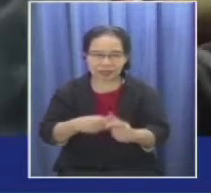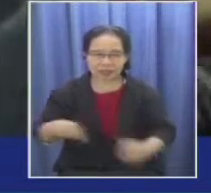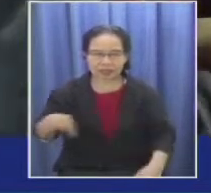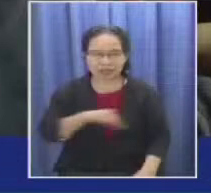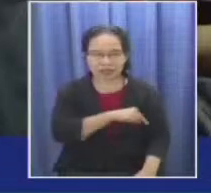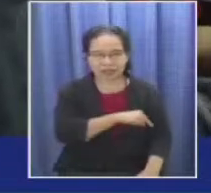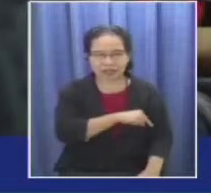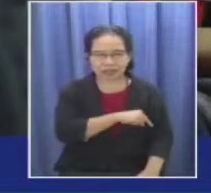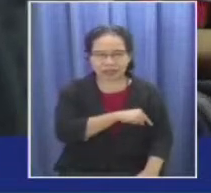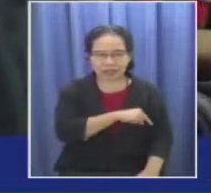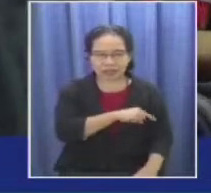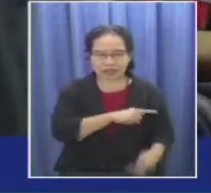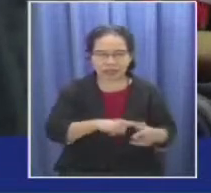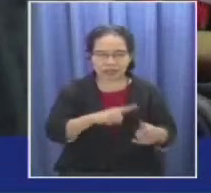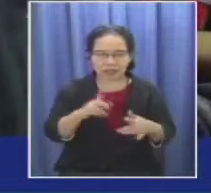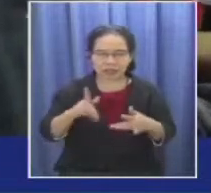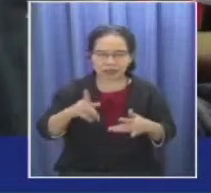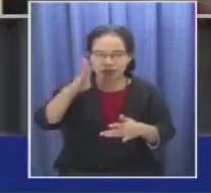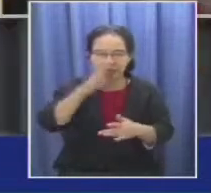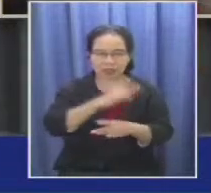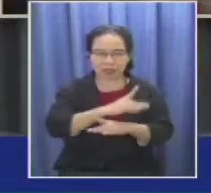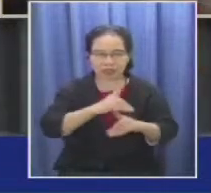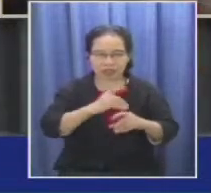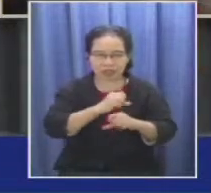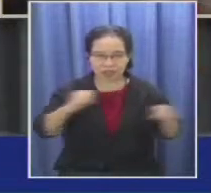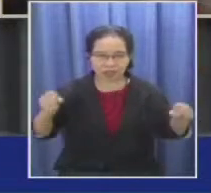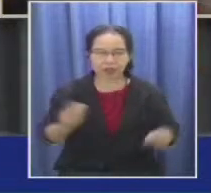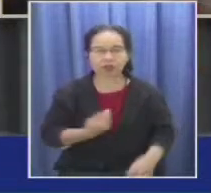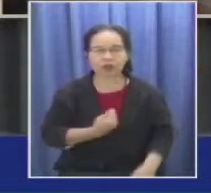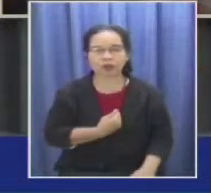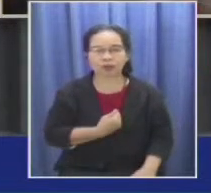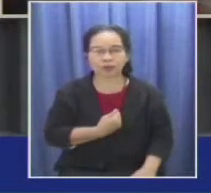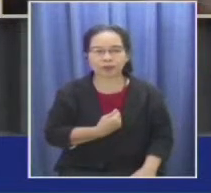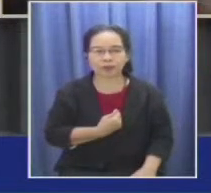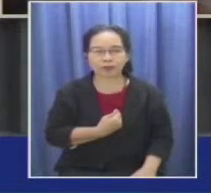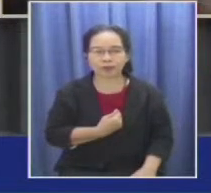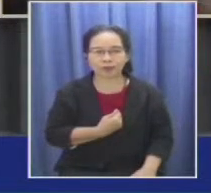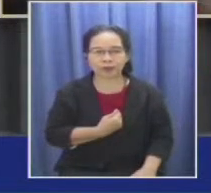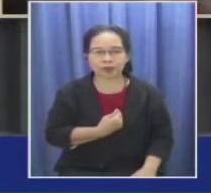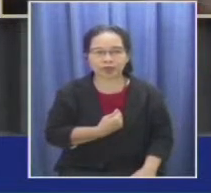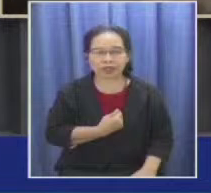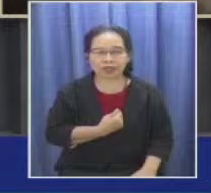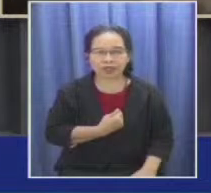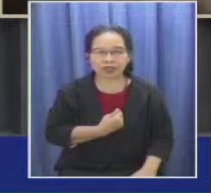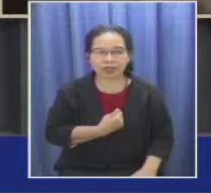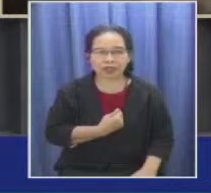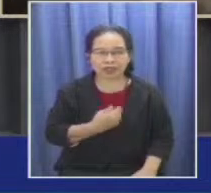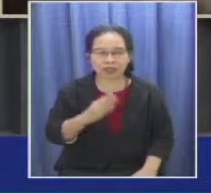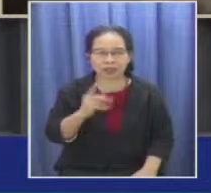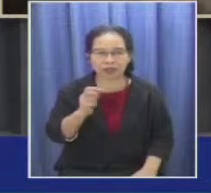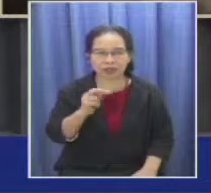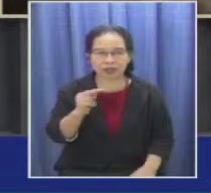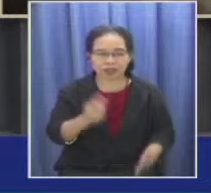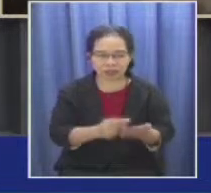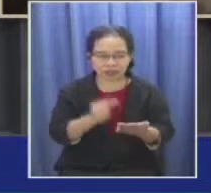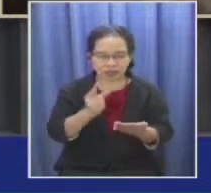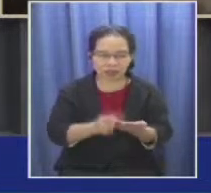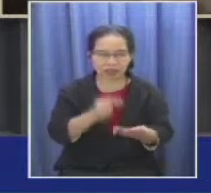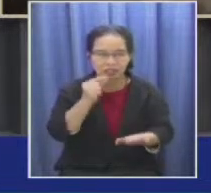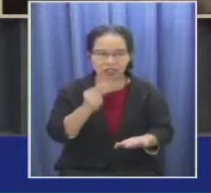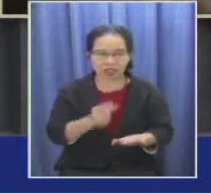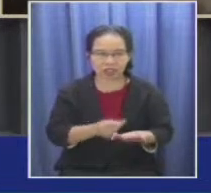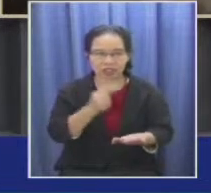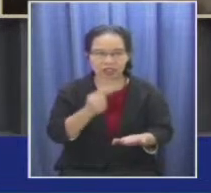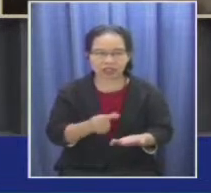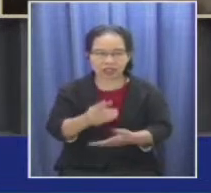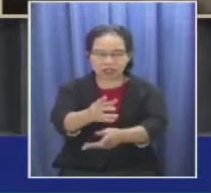na wotwe. Ye manalo asafo no asafo madumienu. Omo taa me. O magala no